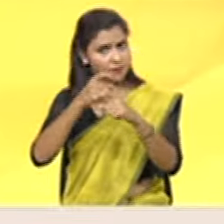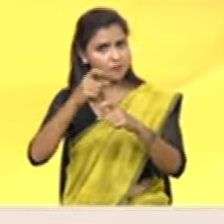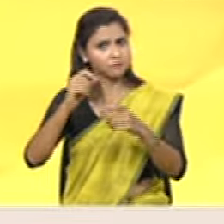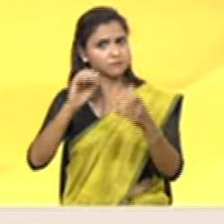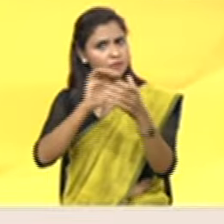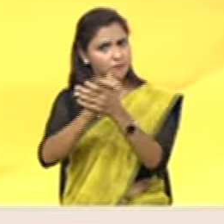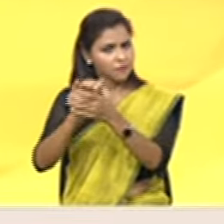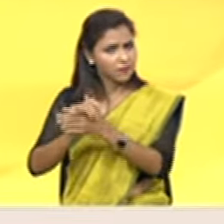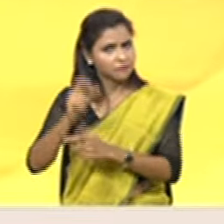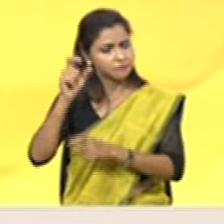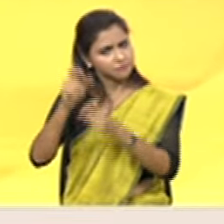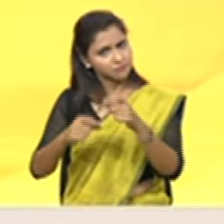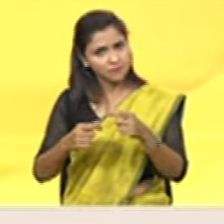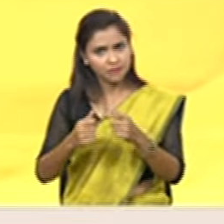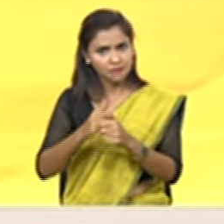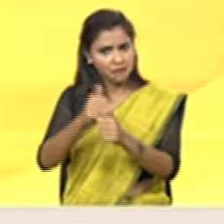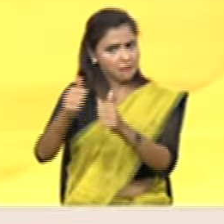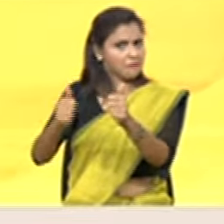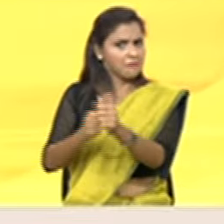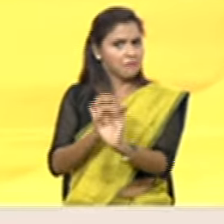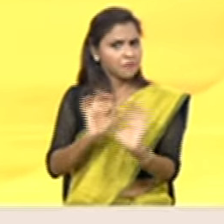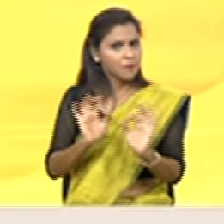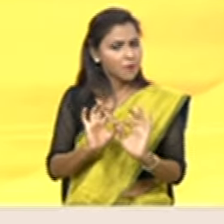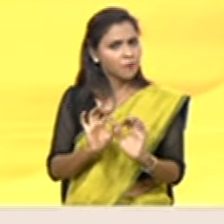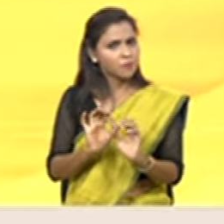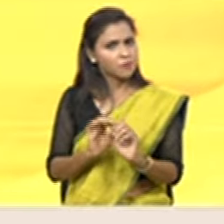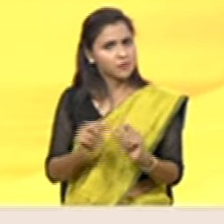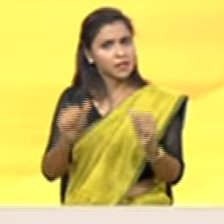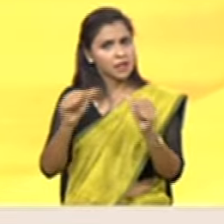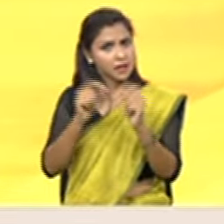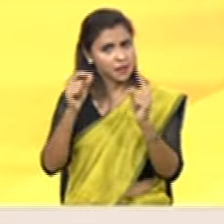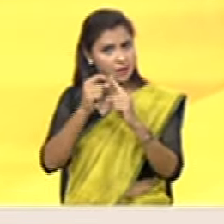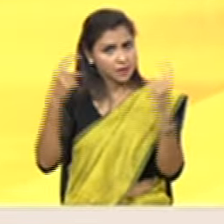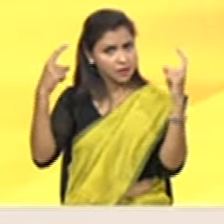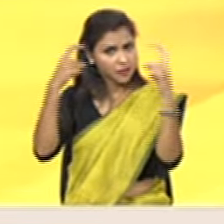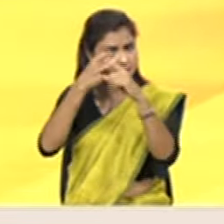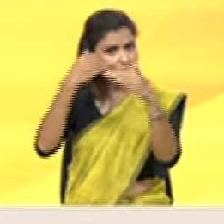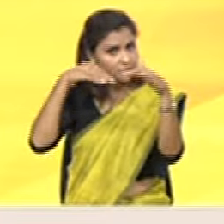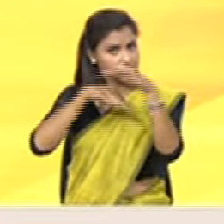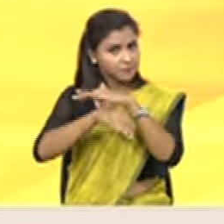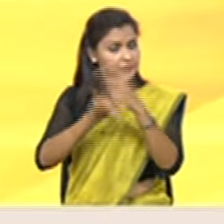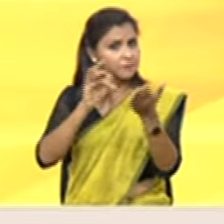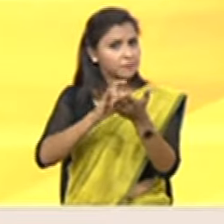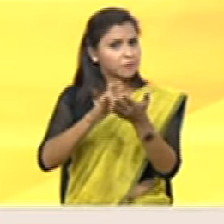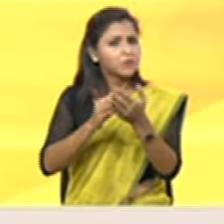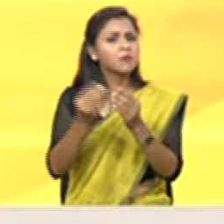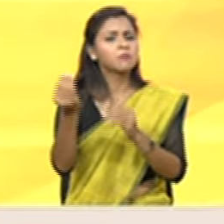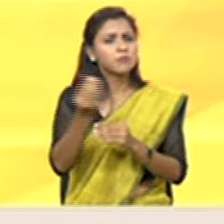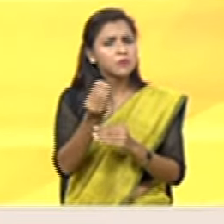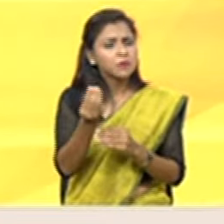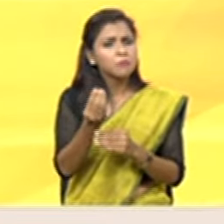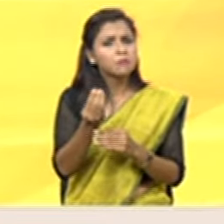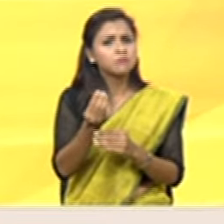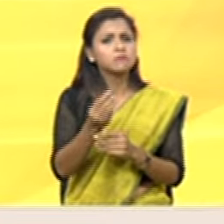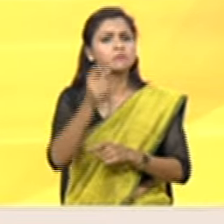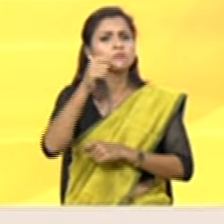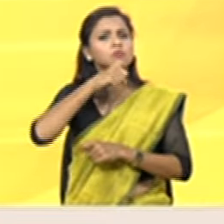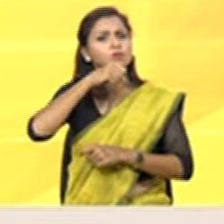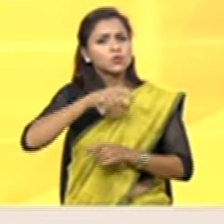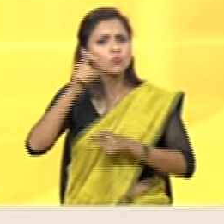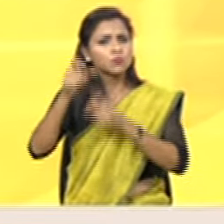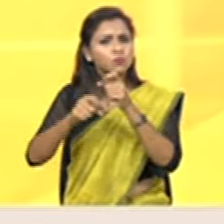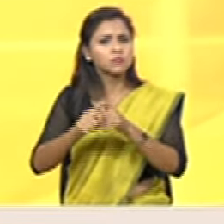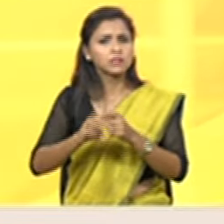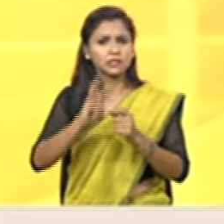भी किसी से पीछे नहीं है अरुणाचल में हमारे कुछ युवा साथियों ने